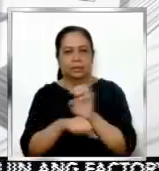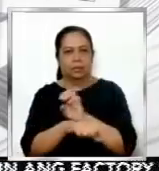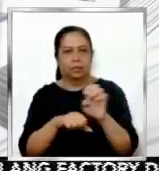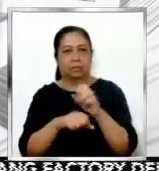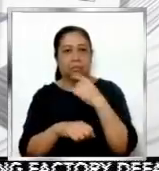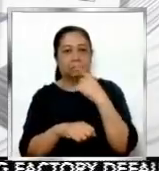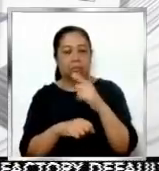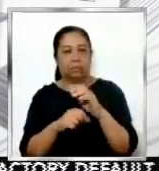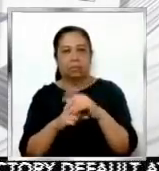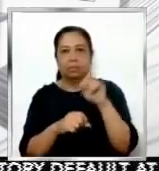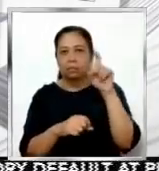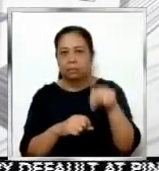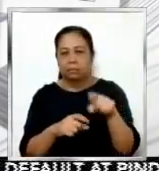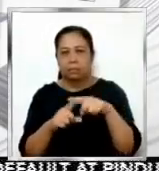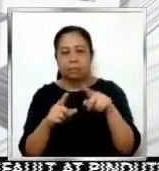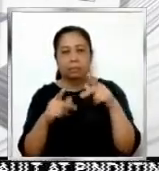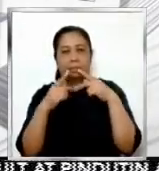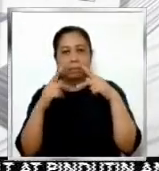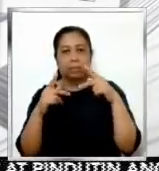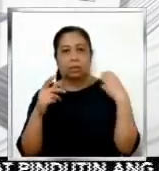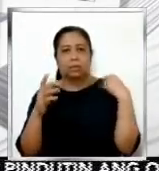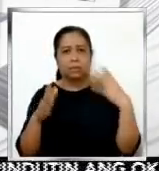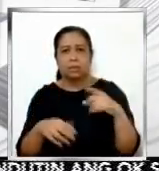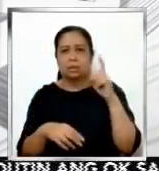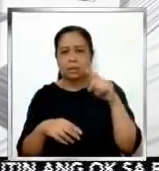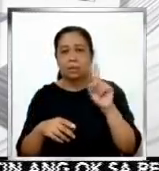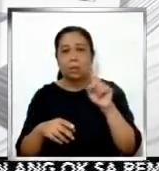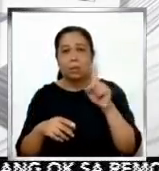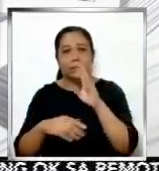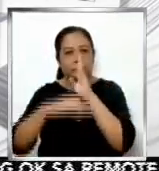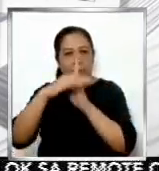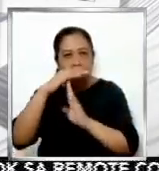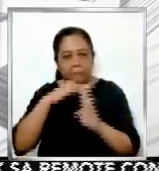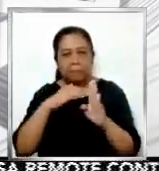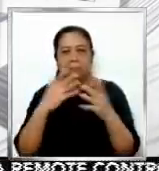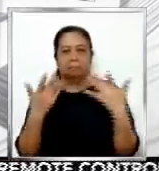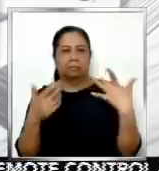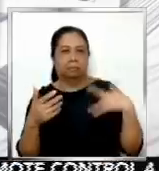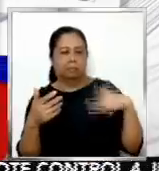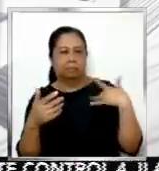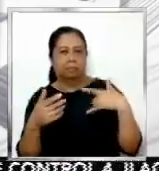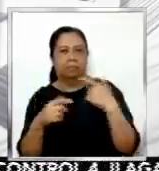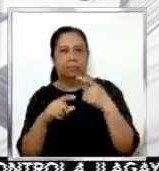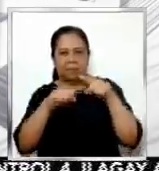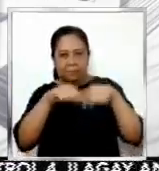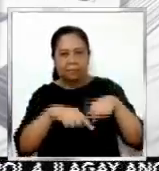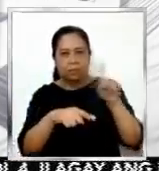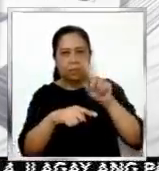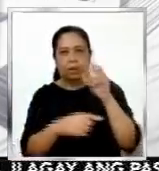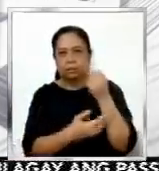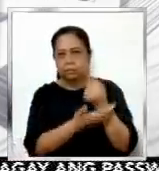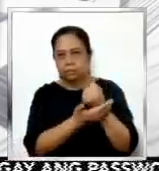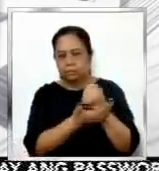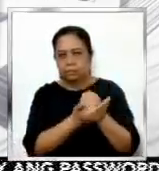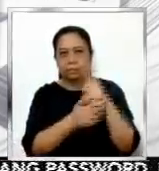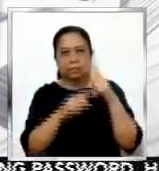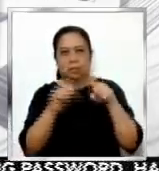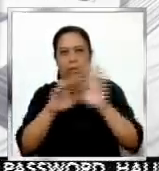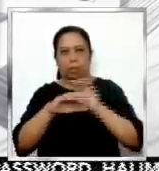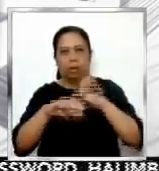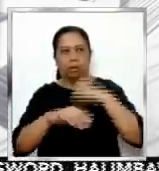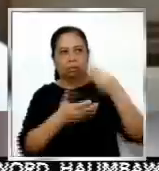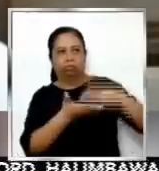na dapat ang mga public officials ay mamuhay ng payak at simple. Batay sa kinikita lang nila, dapat daw hindi maging marangya